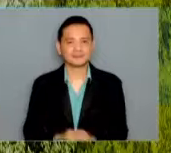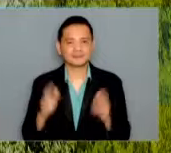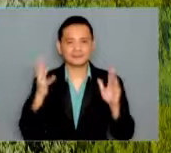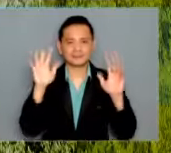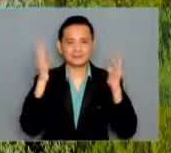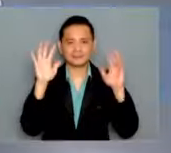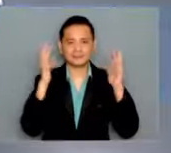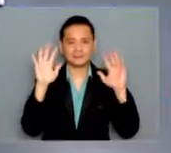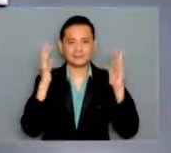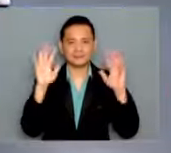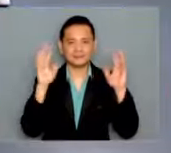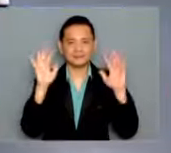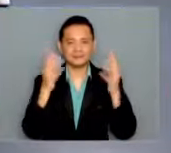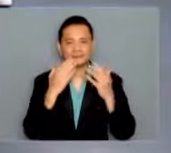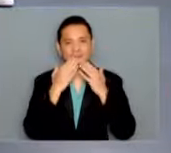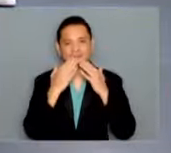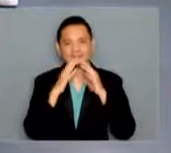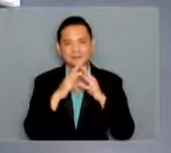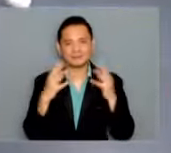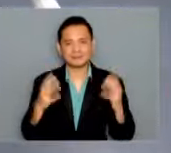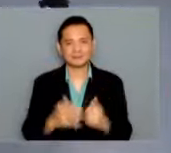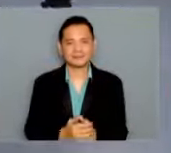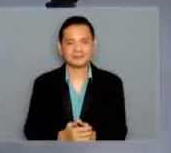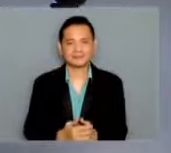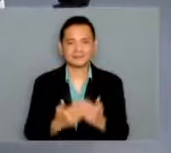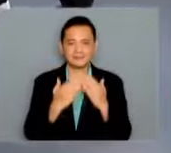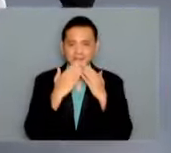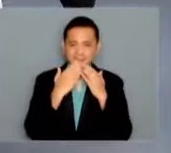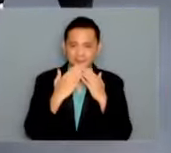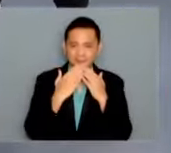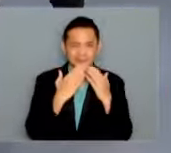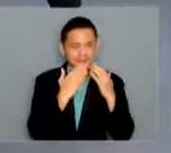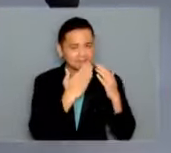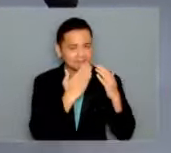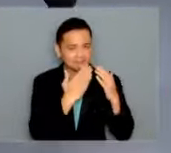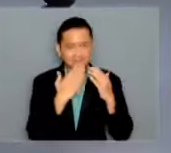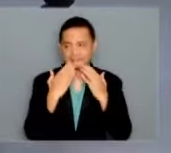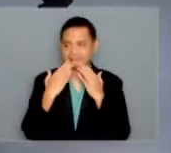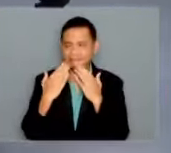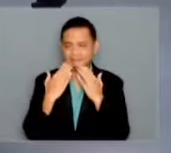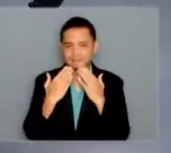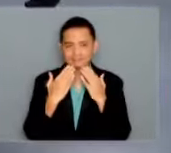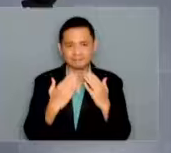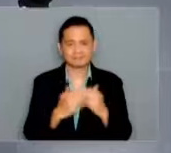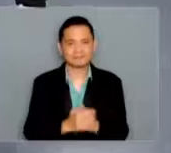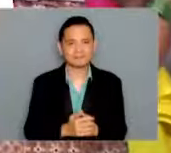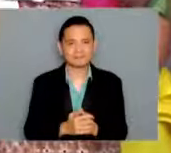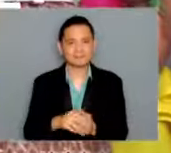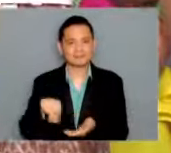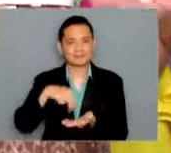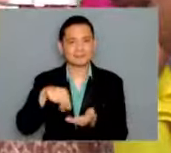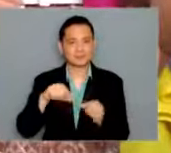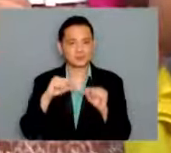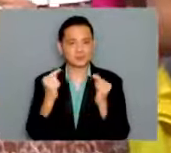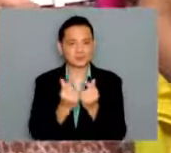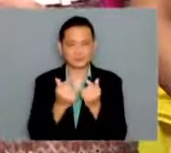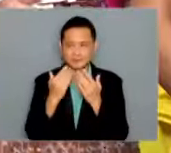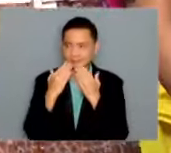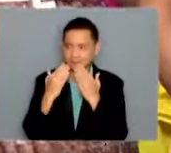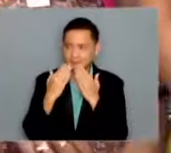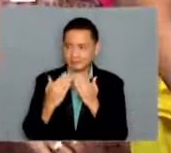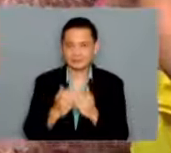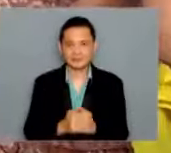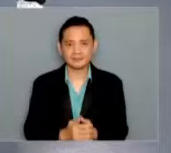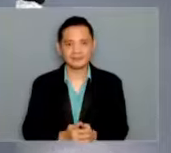Thank you very much. Maraming salamat muli, Philippine Barangay Folk Dance Troupe. Thank you very much. Pag nasa mall ka ba, ganyan